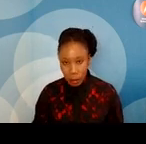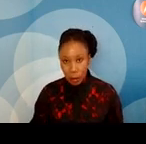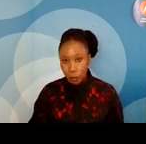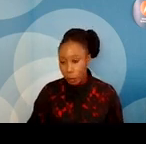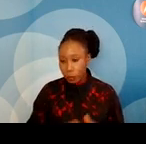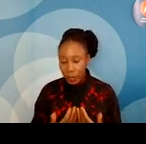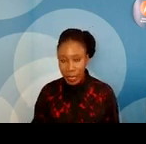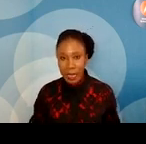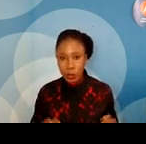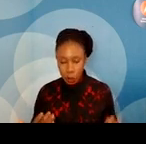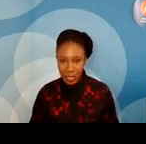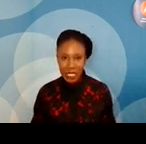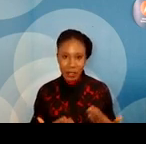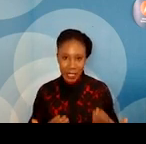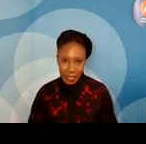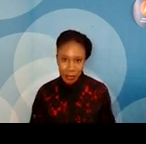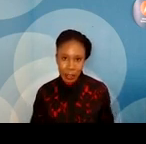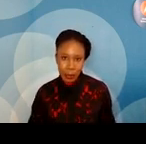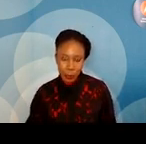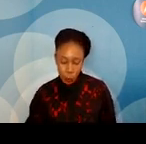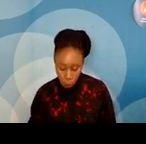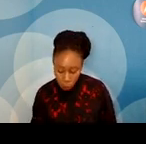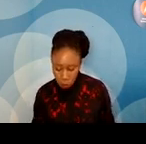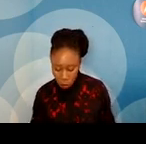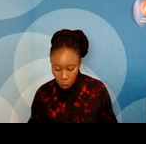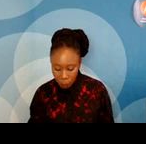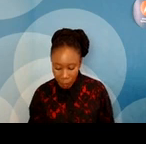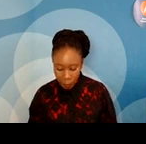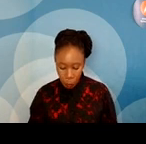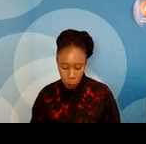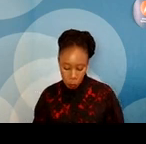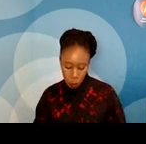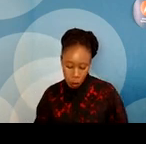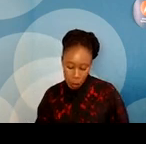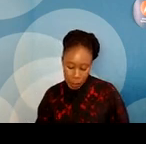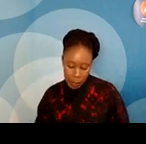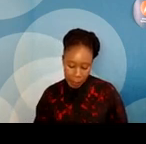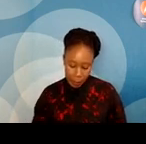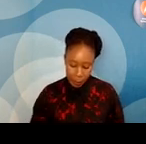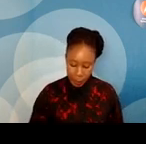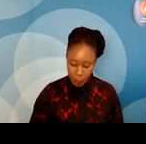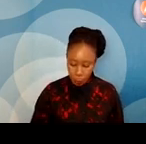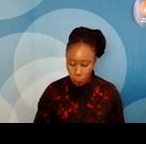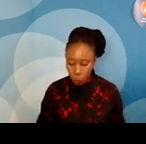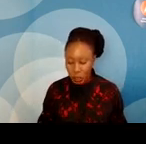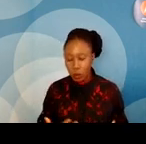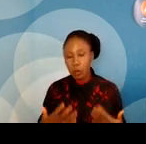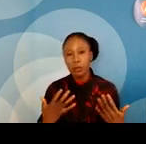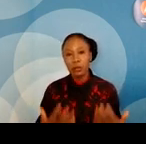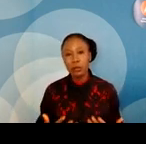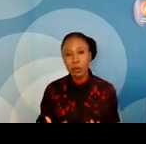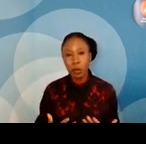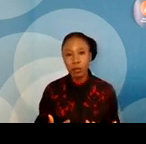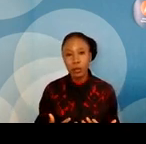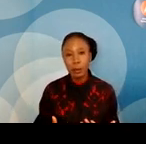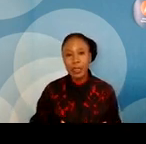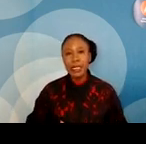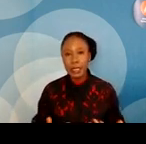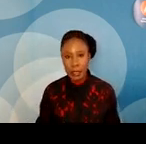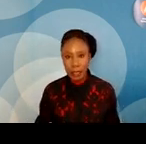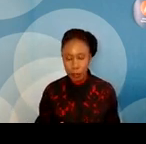kompetensutveckling. För vi lär så länge vi lever och kunskap är ju också någonting